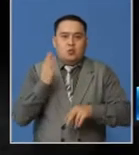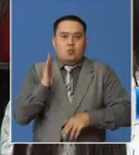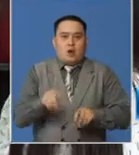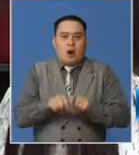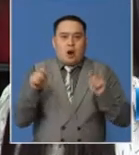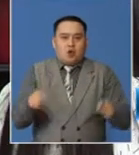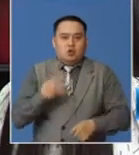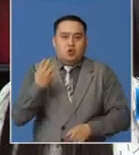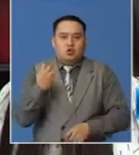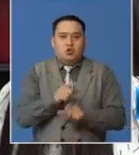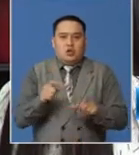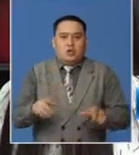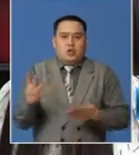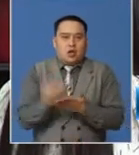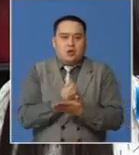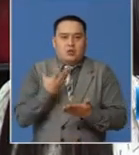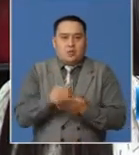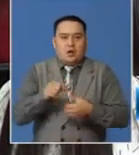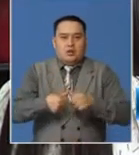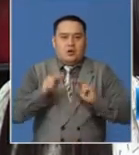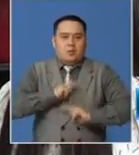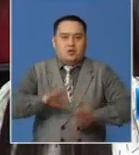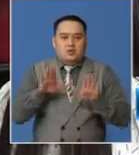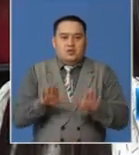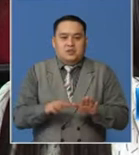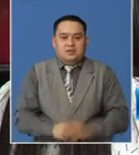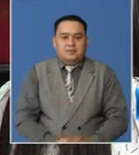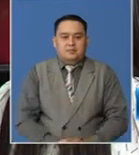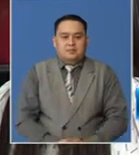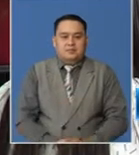его открытием более 400 человек найдут себе постоянное место работы.